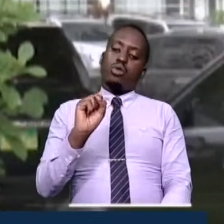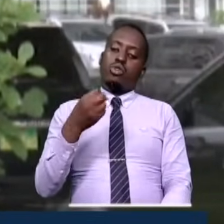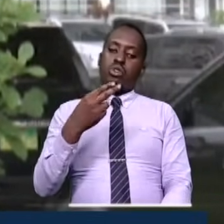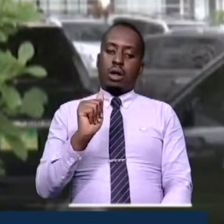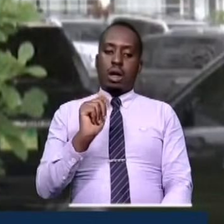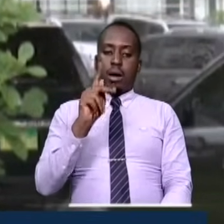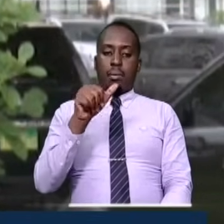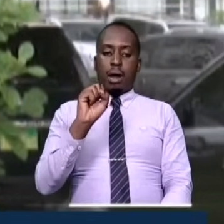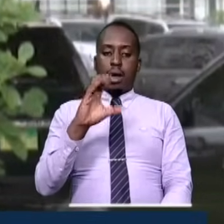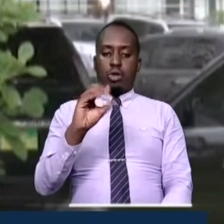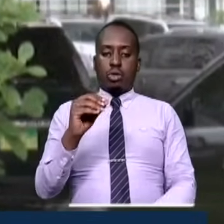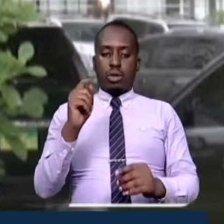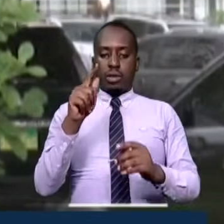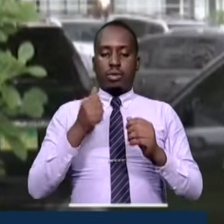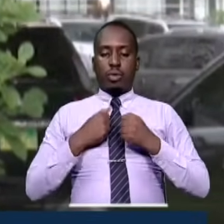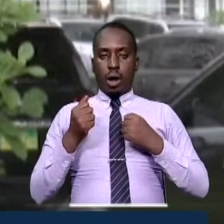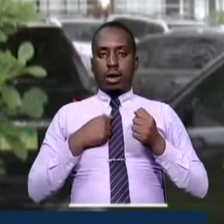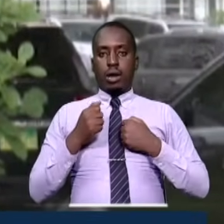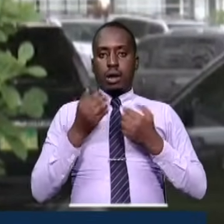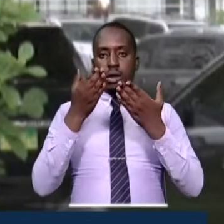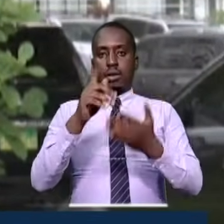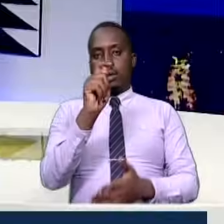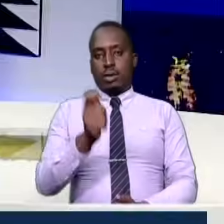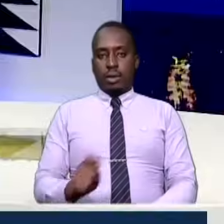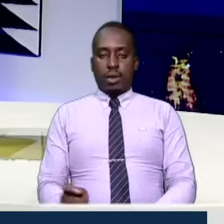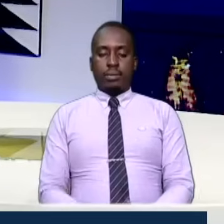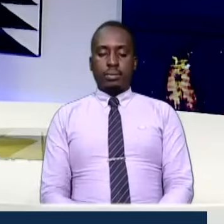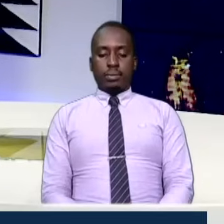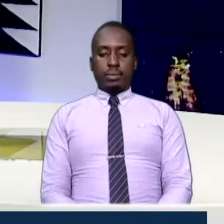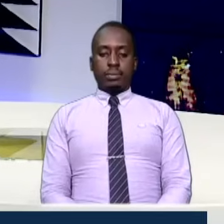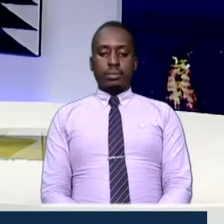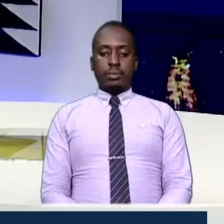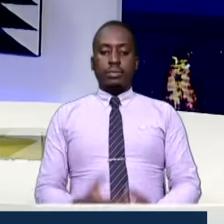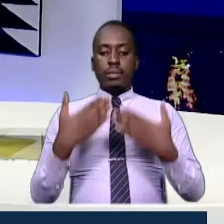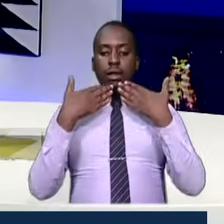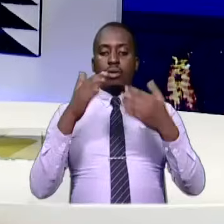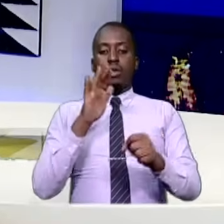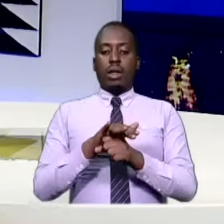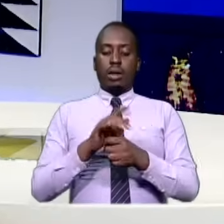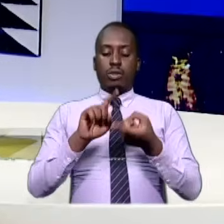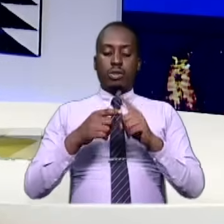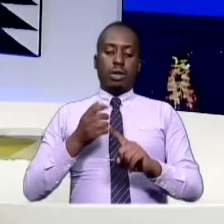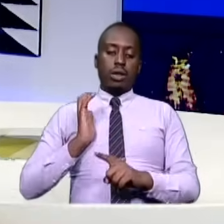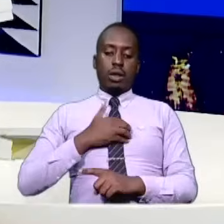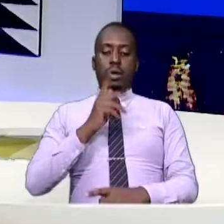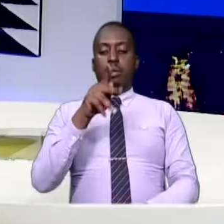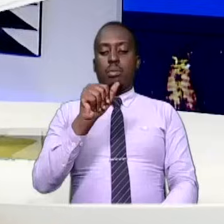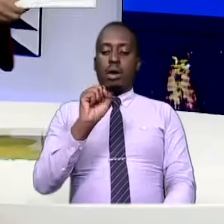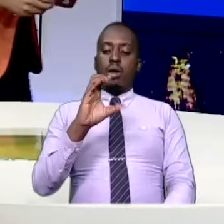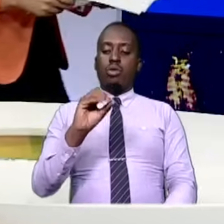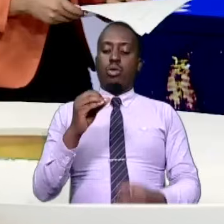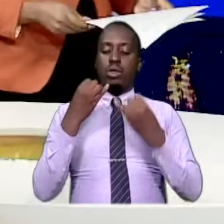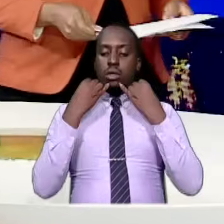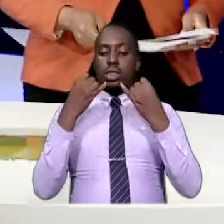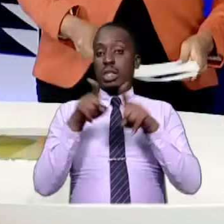Buhura Televiziyo Rwanda Arusha Tanzania arakoze cyane mugenzi wacu Pascal Buhura nk'uko